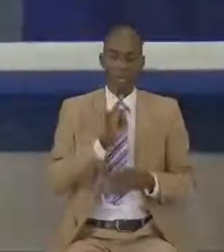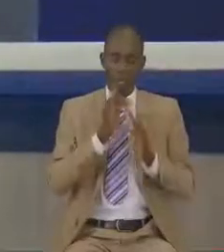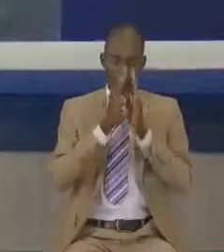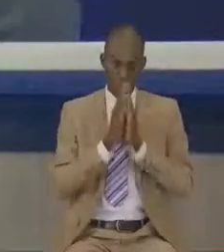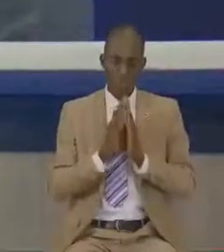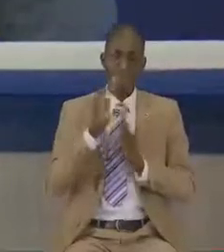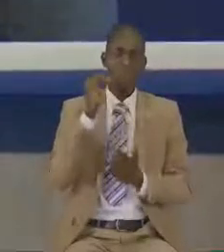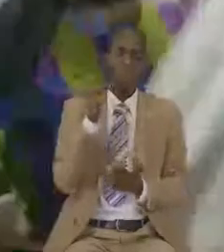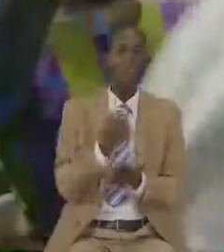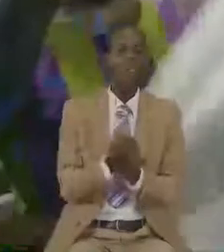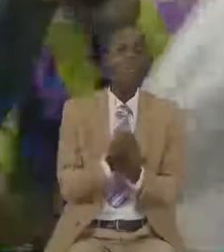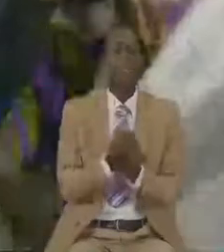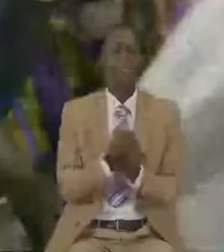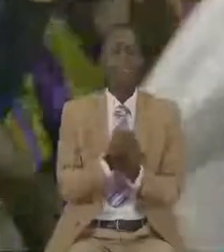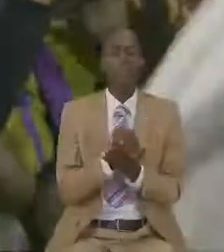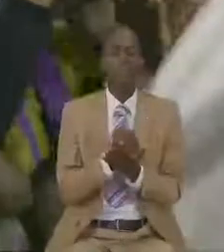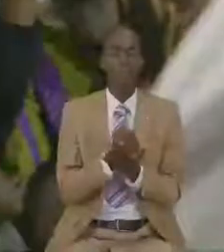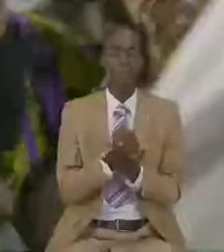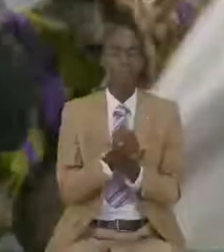de Jésus, nous prions.